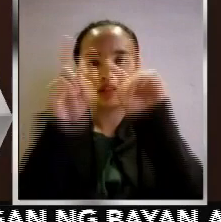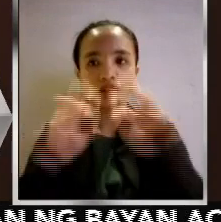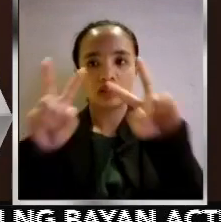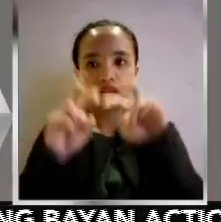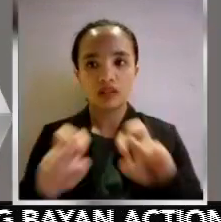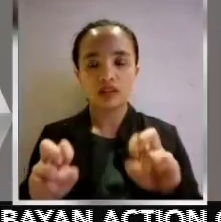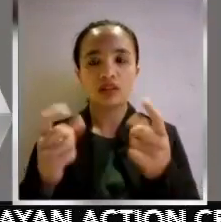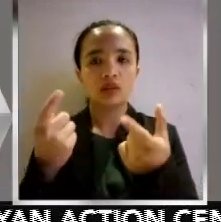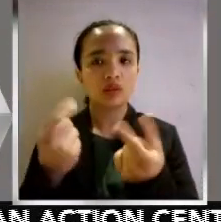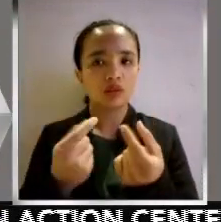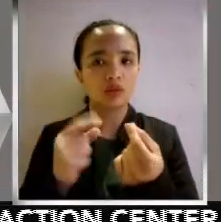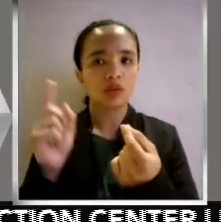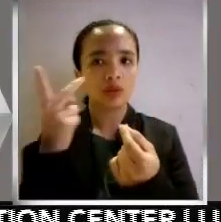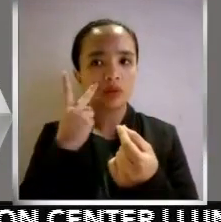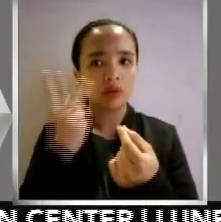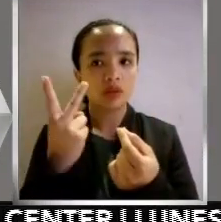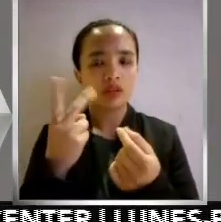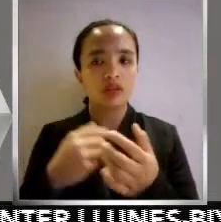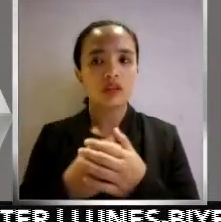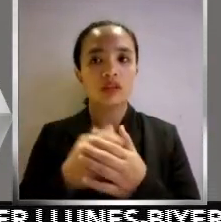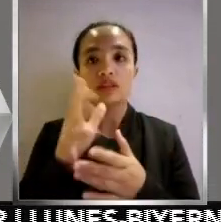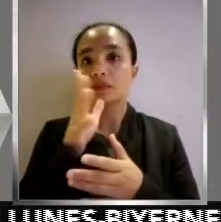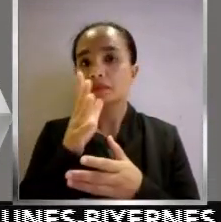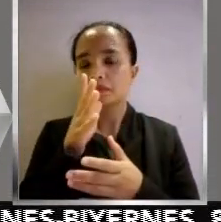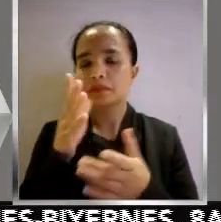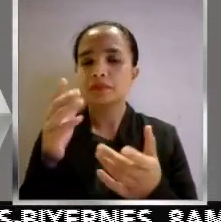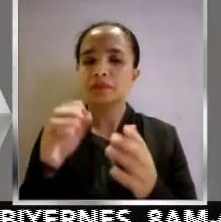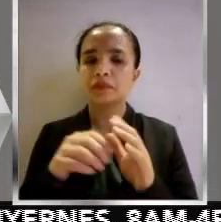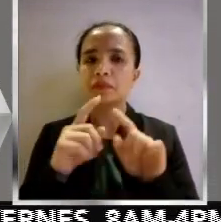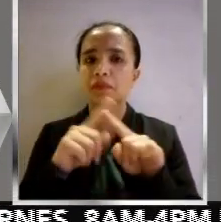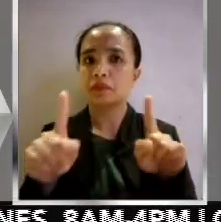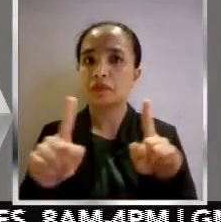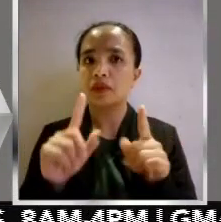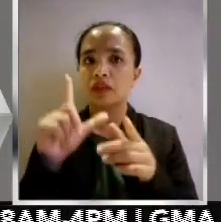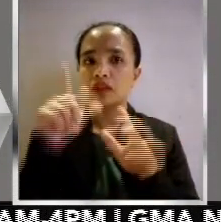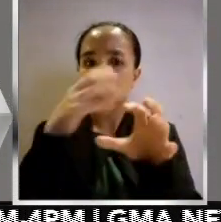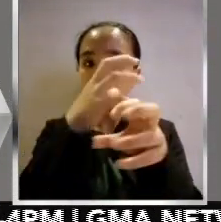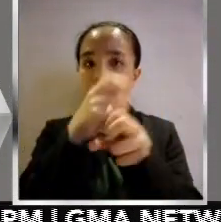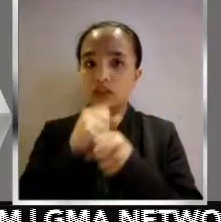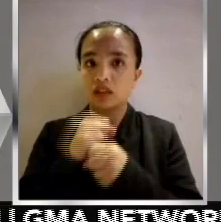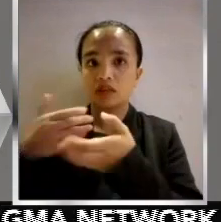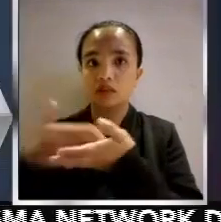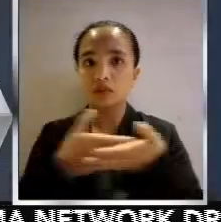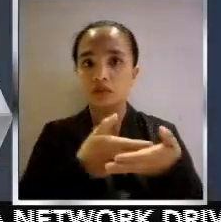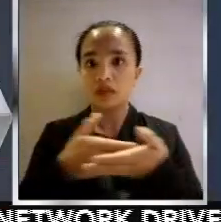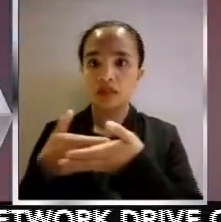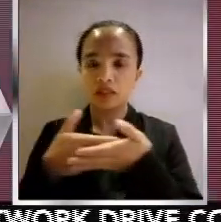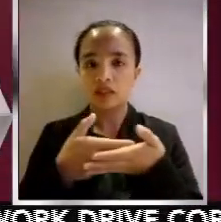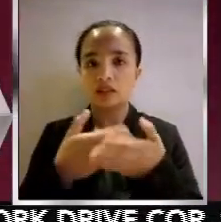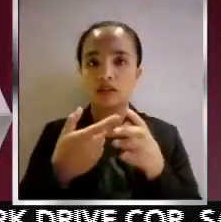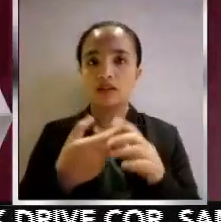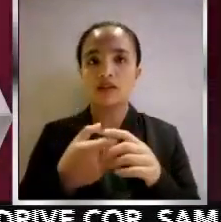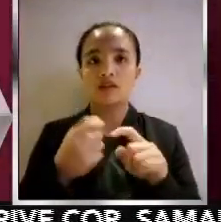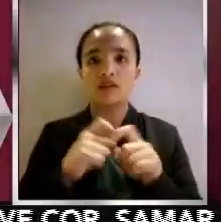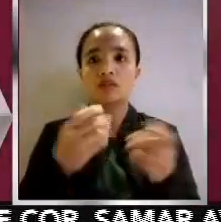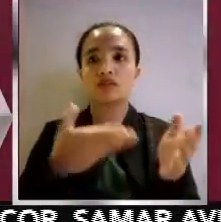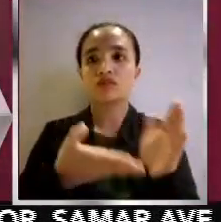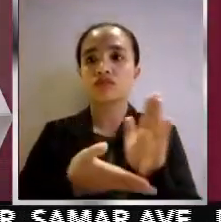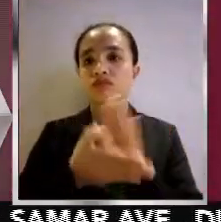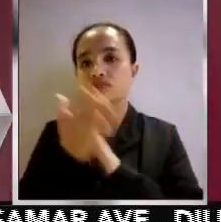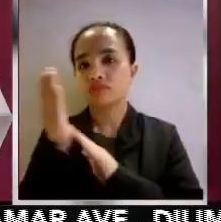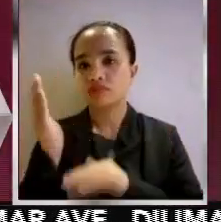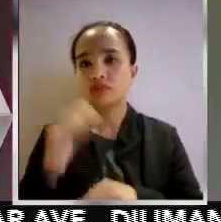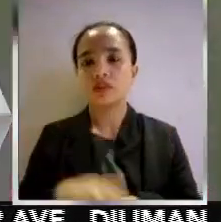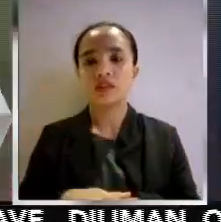breast milk sa ina ng bata. Pero pagkuha nito ng gatas, itinakas ng suspect ang sanggol. Naaresto